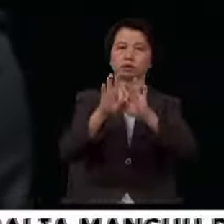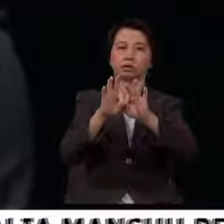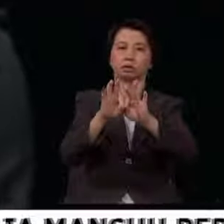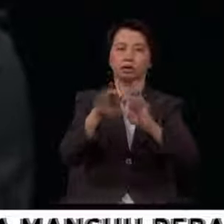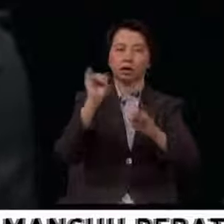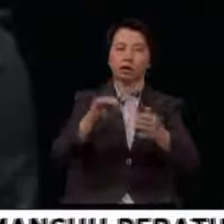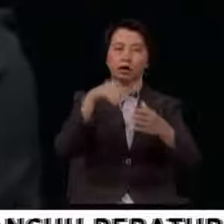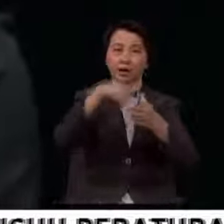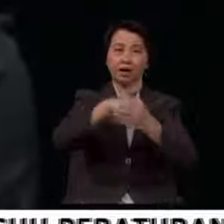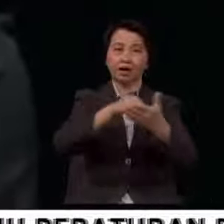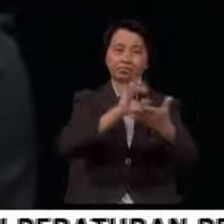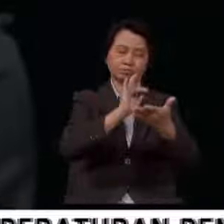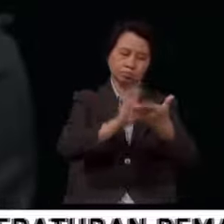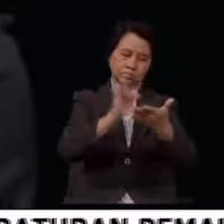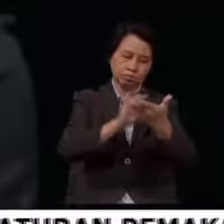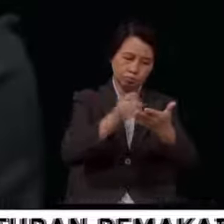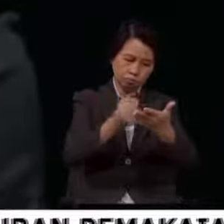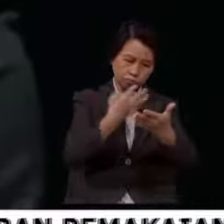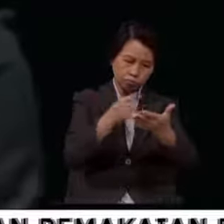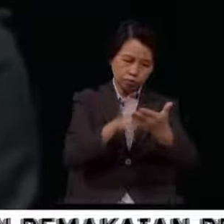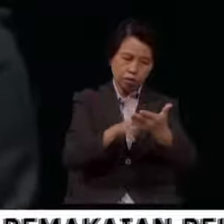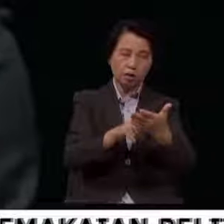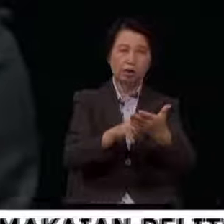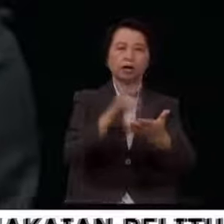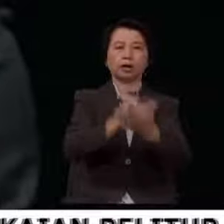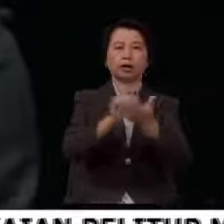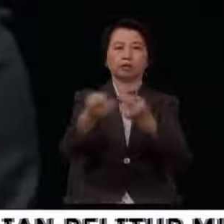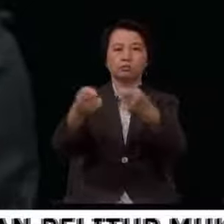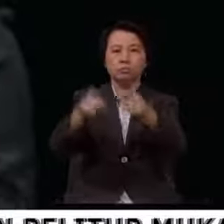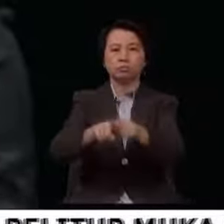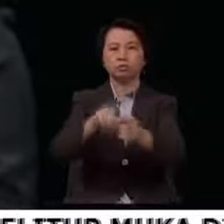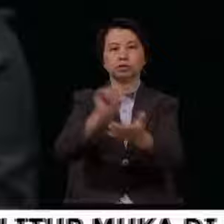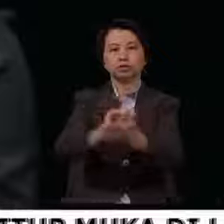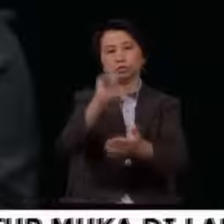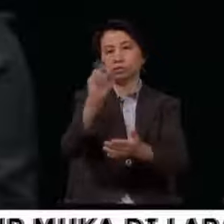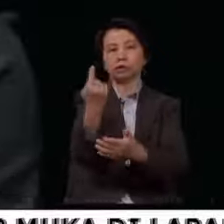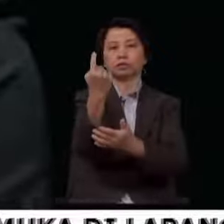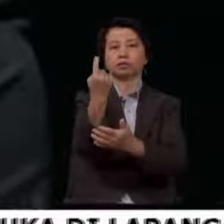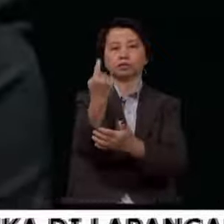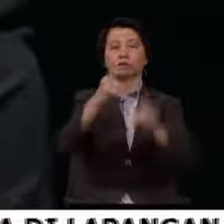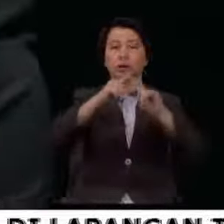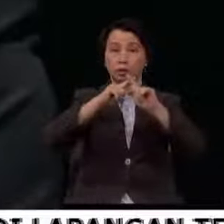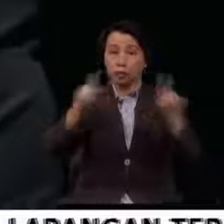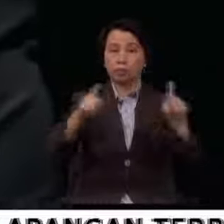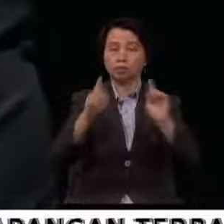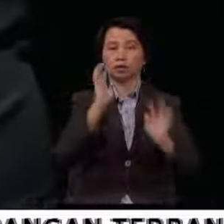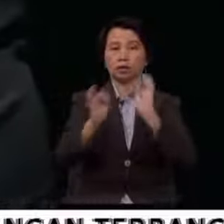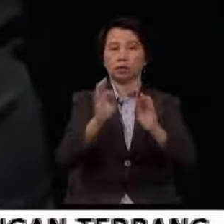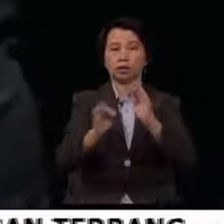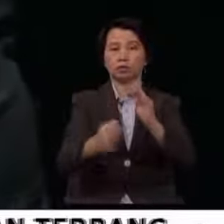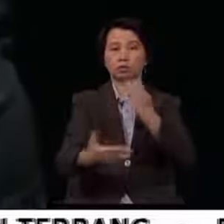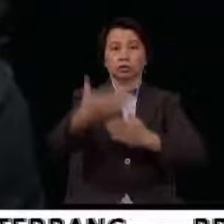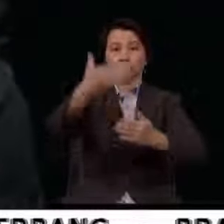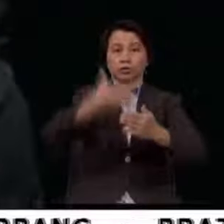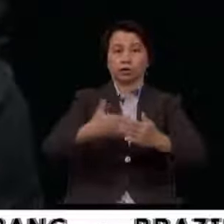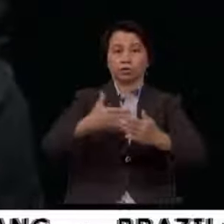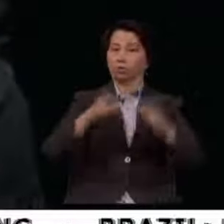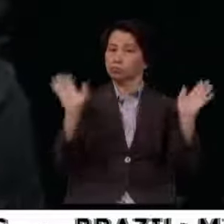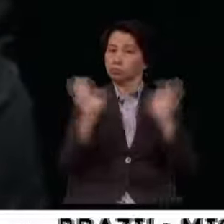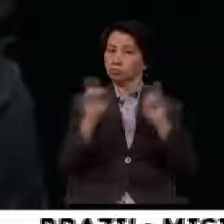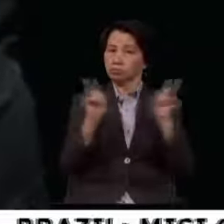tidak rasa ini memberi kesan atau memberi persepsi buruk lah kepada kami di jenis B